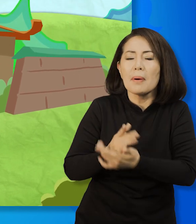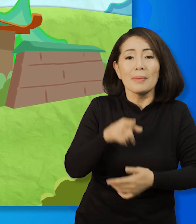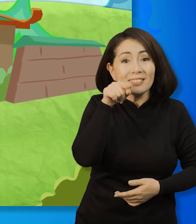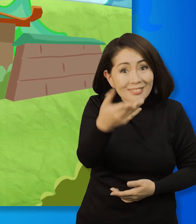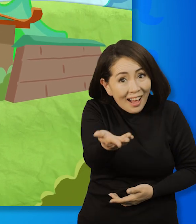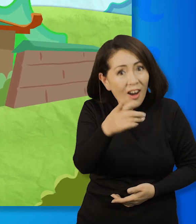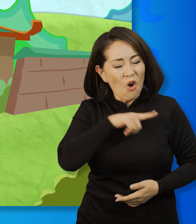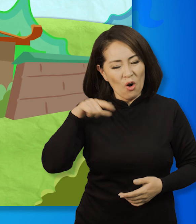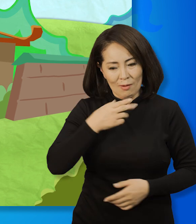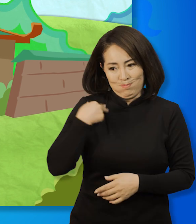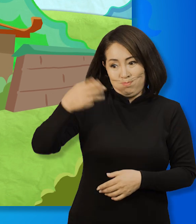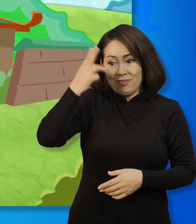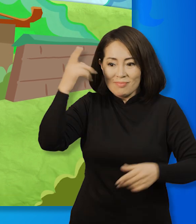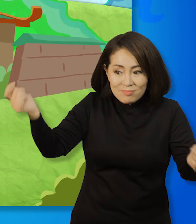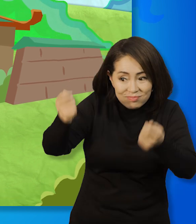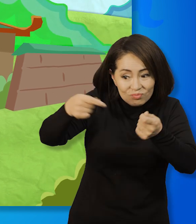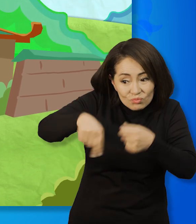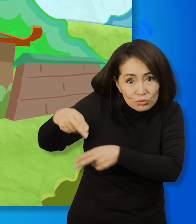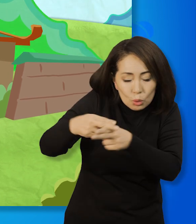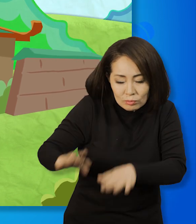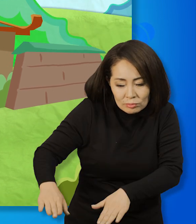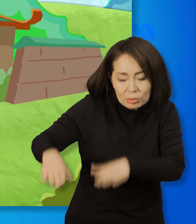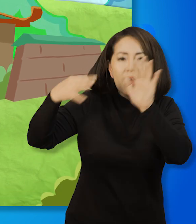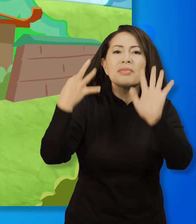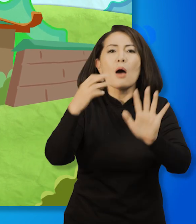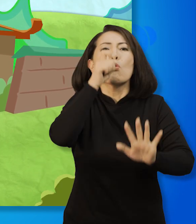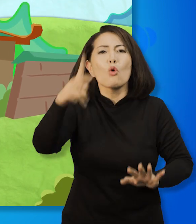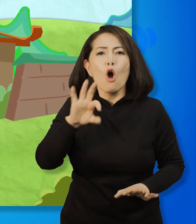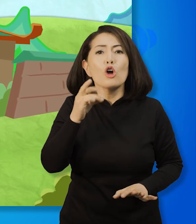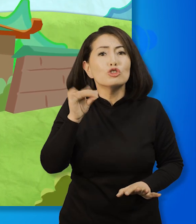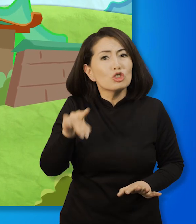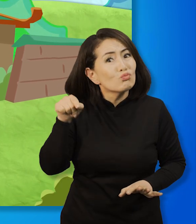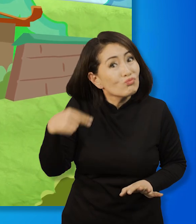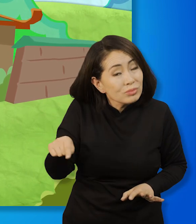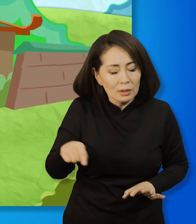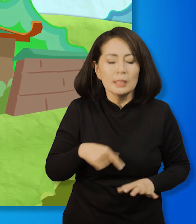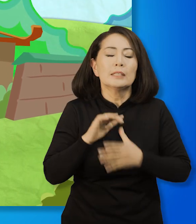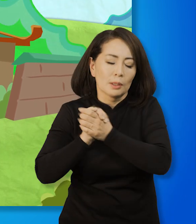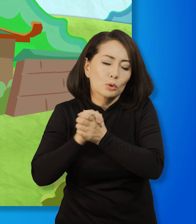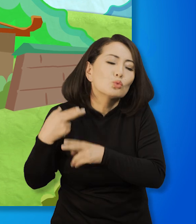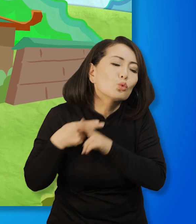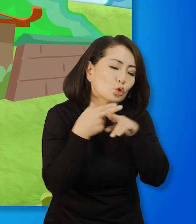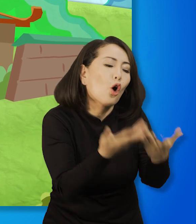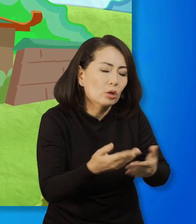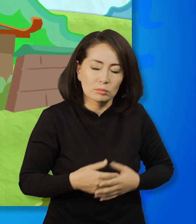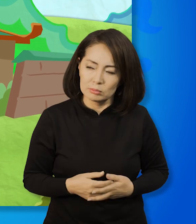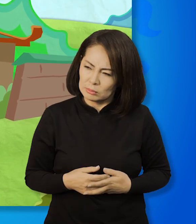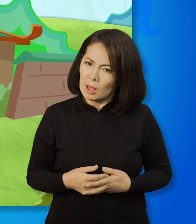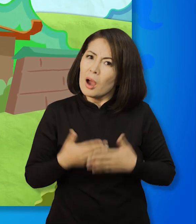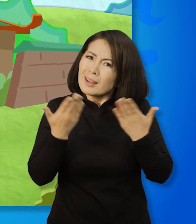минь. Албатан нарыг чинь дотор адуу молыг чинь хариулж үссэн өнчин 8 хөвгүн найдварыг чинь биелүүлэх юм байна